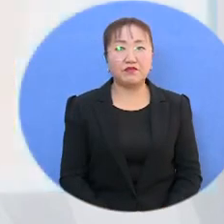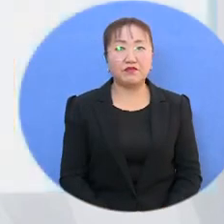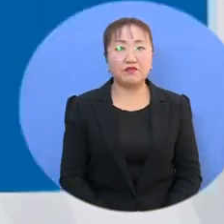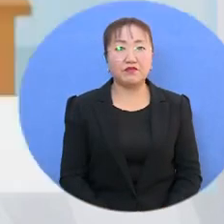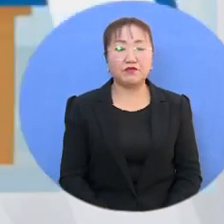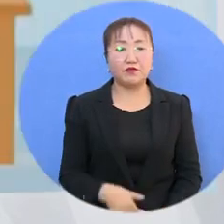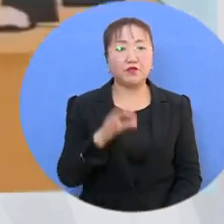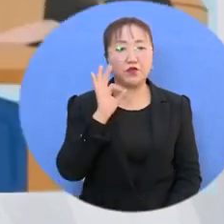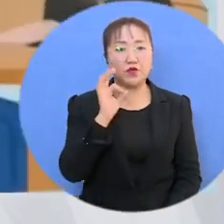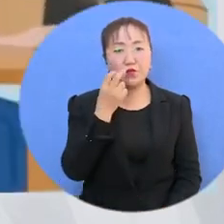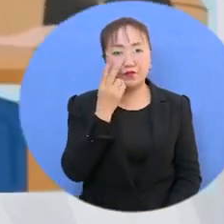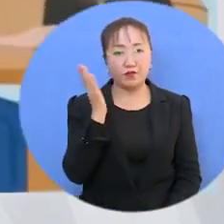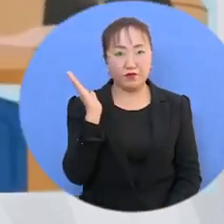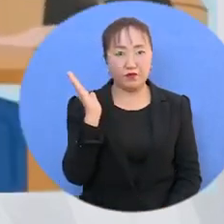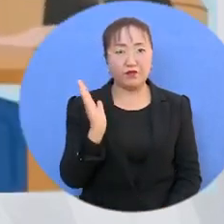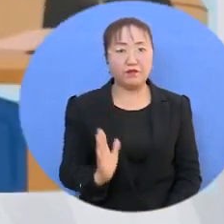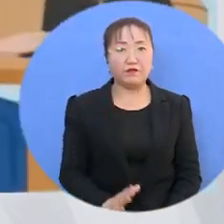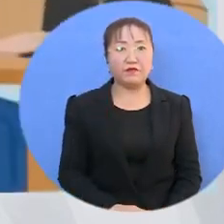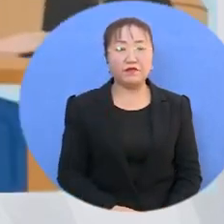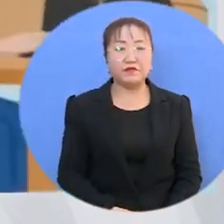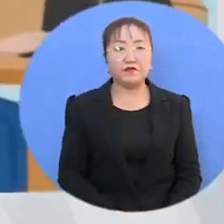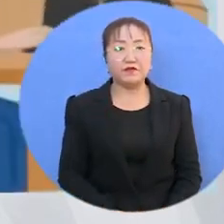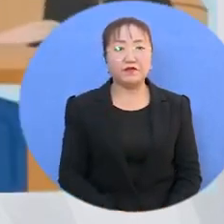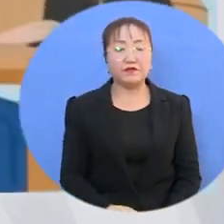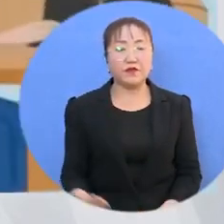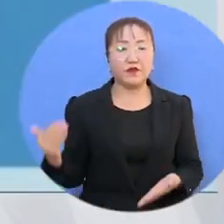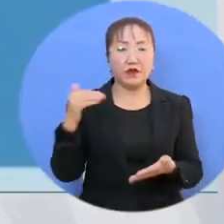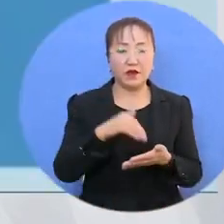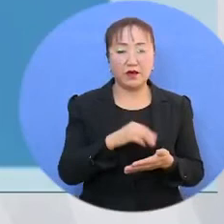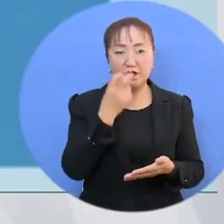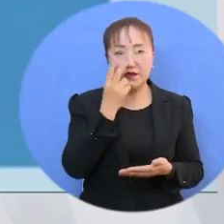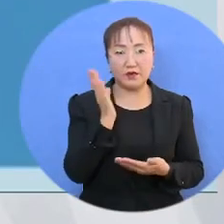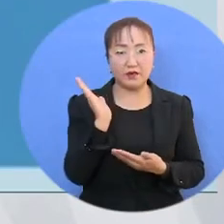За энэ бол зөв байрлал юм аа. За дахин нэг харцгаая.